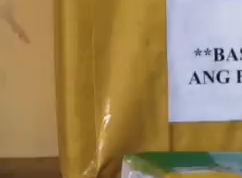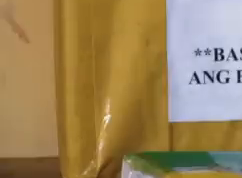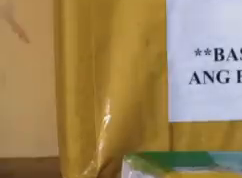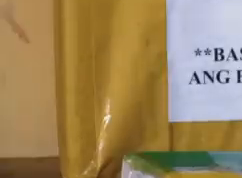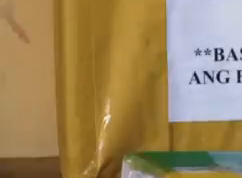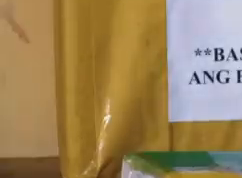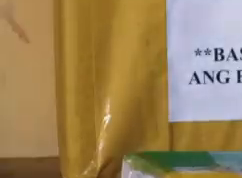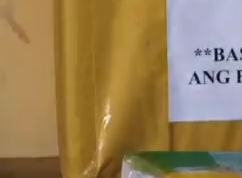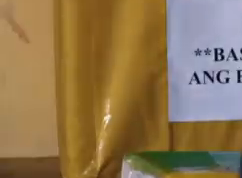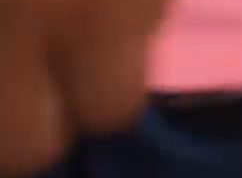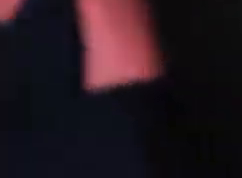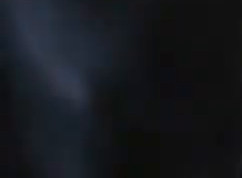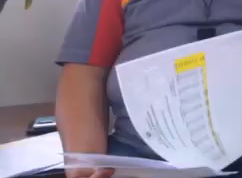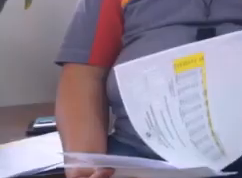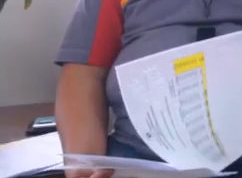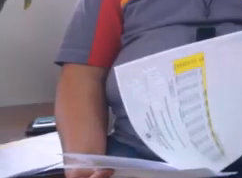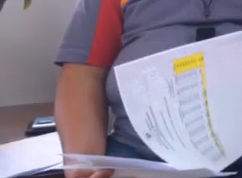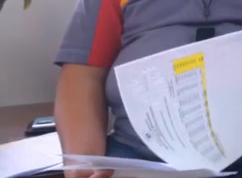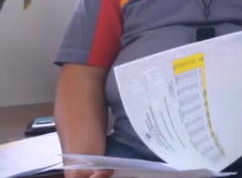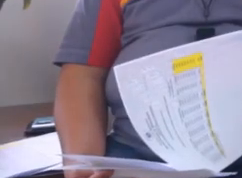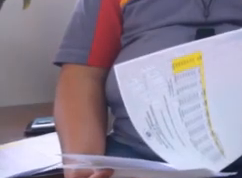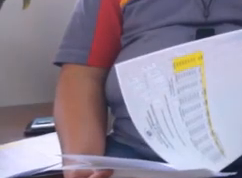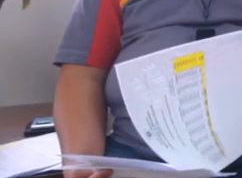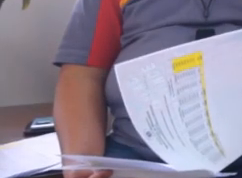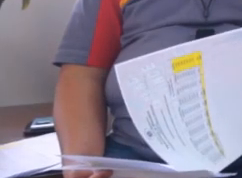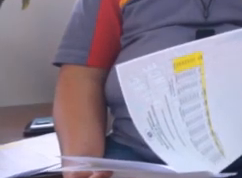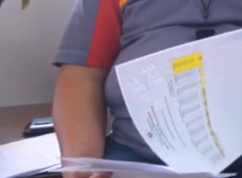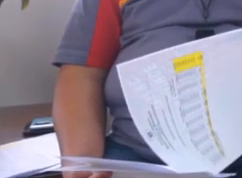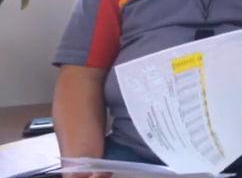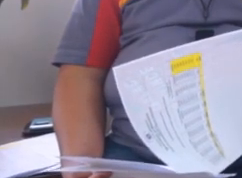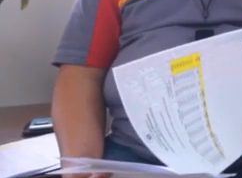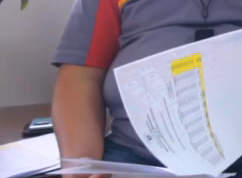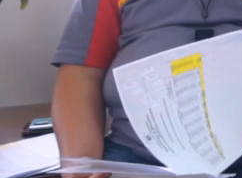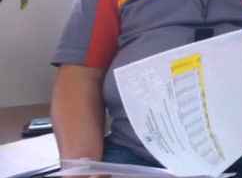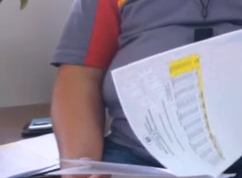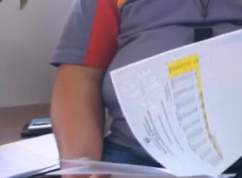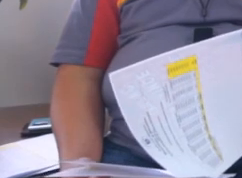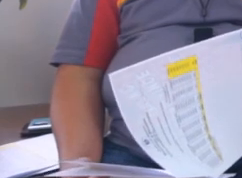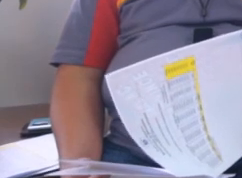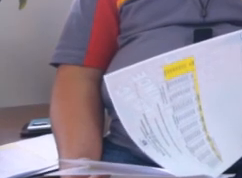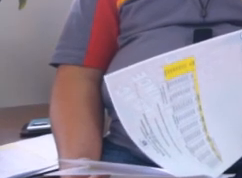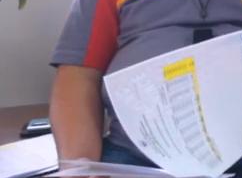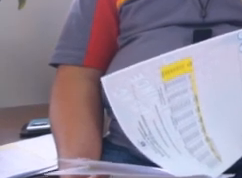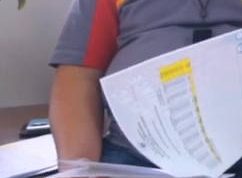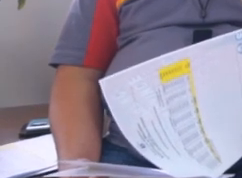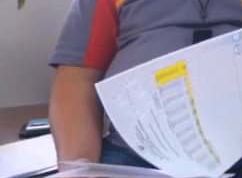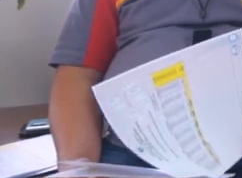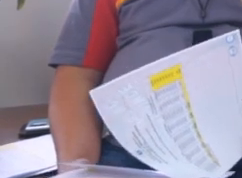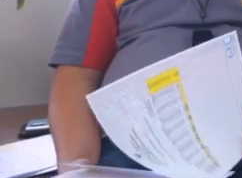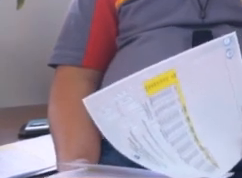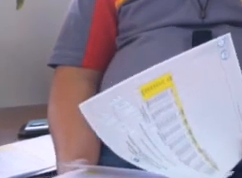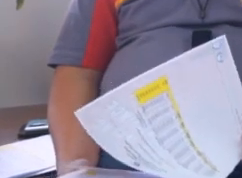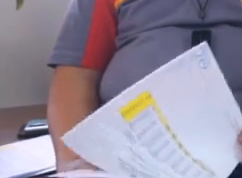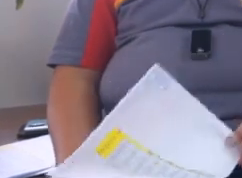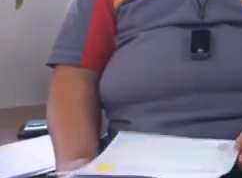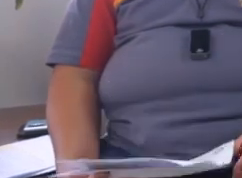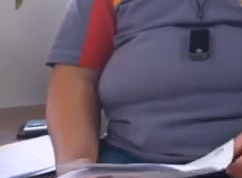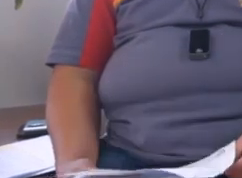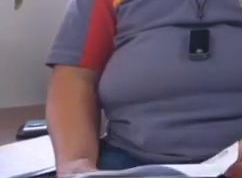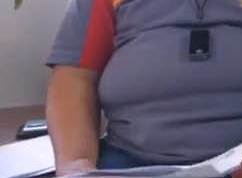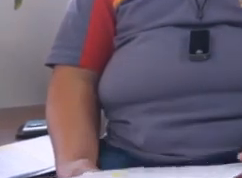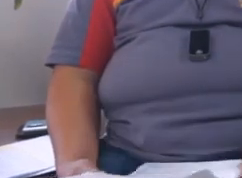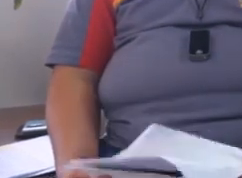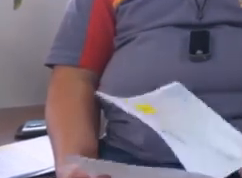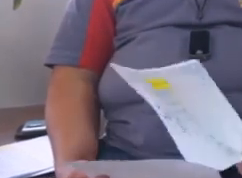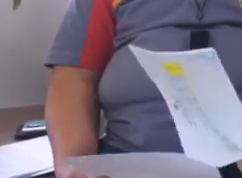ng online, doon ngayon idinedrop yung mga enrollment form ng mga bata. At ang gagawin ng barangay, dadalhin